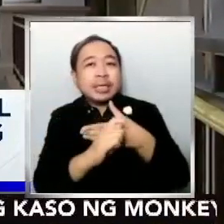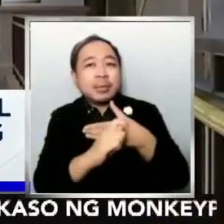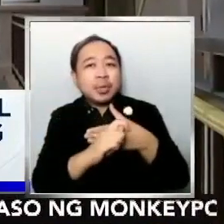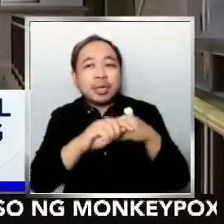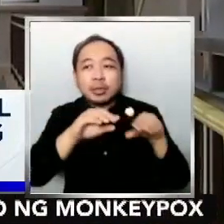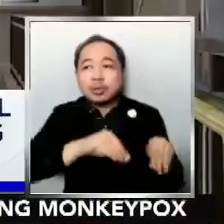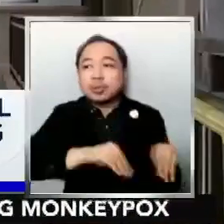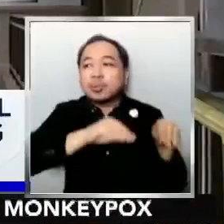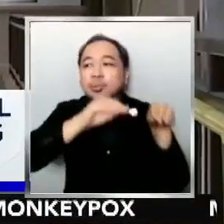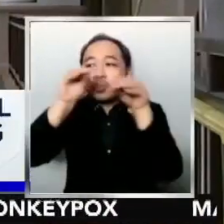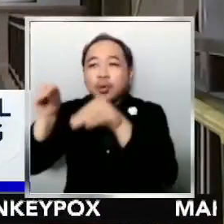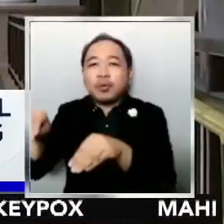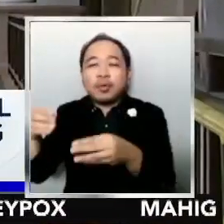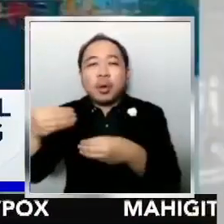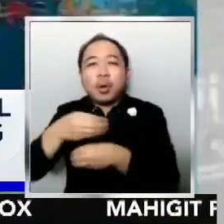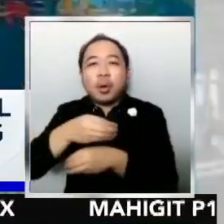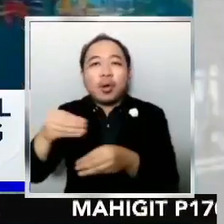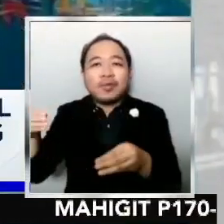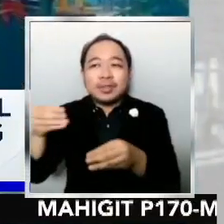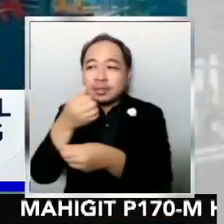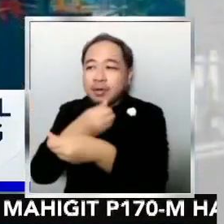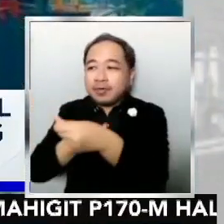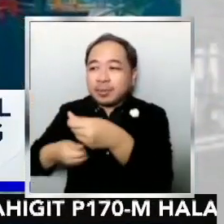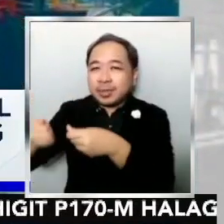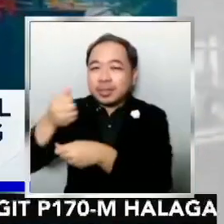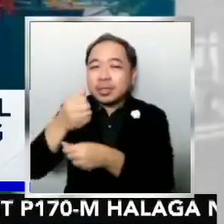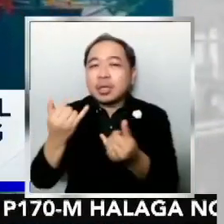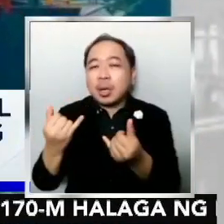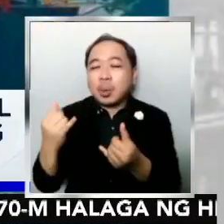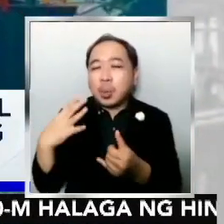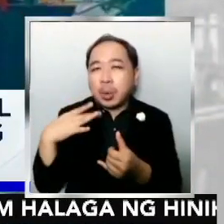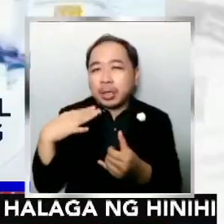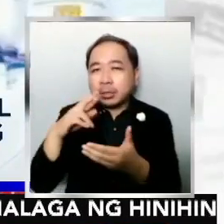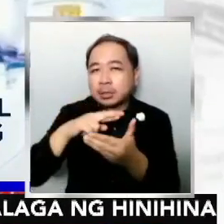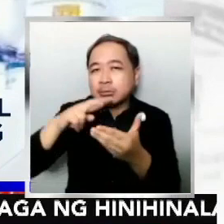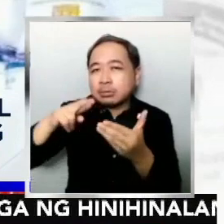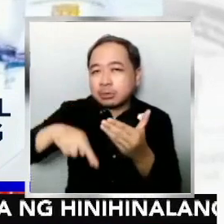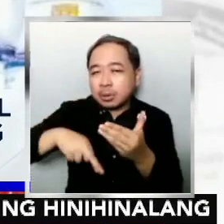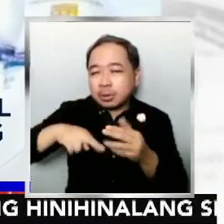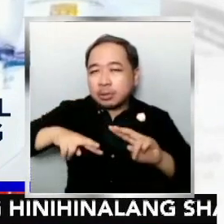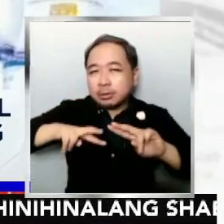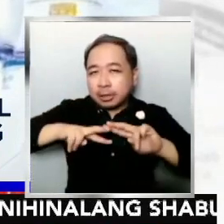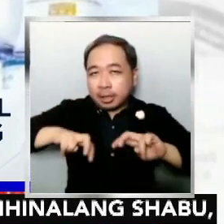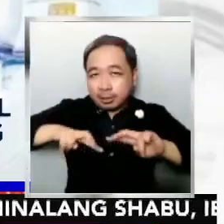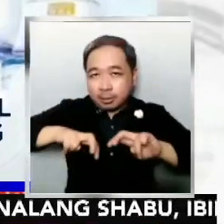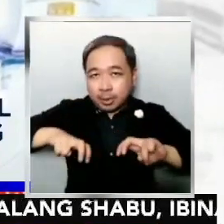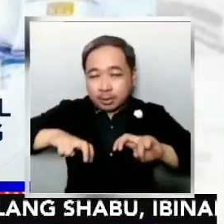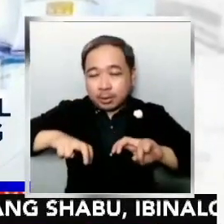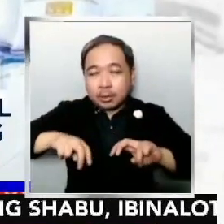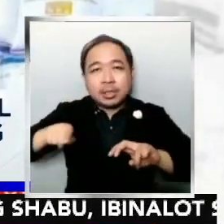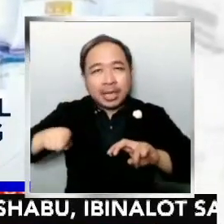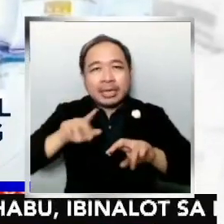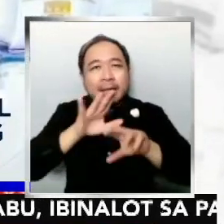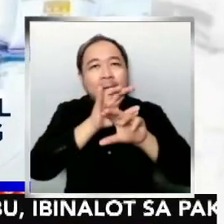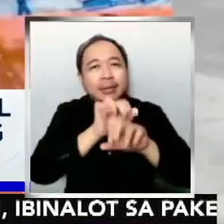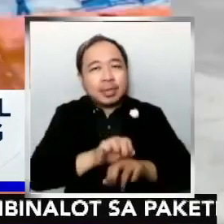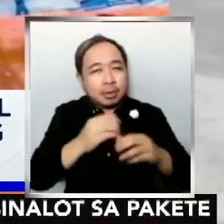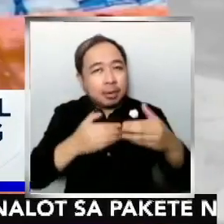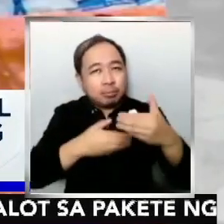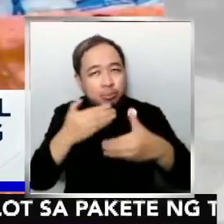sa Office of the Commissioner habang hinihintay ang resulta ng investigasyon. Sabi ni Ruiz, standard procedure ito habang may